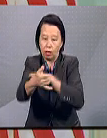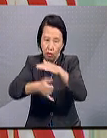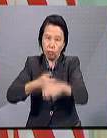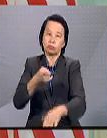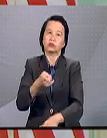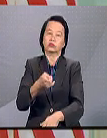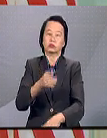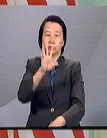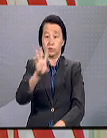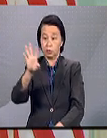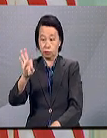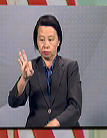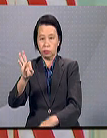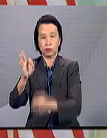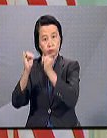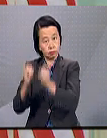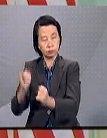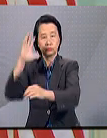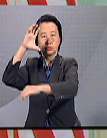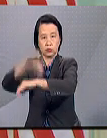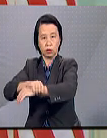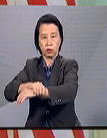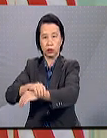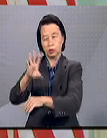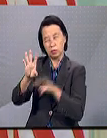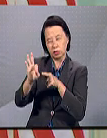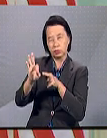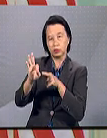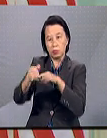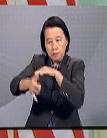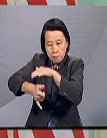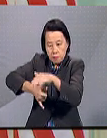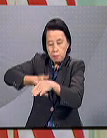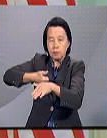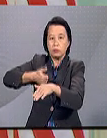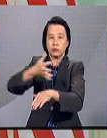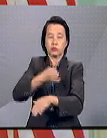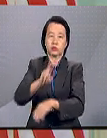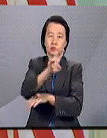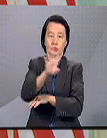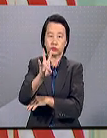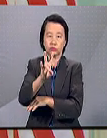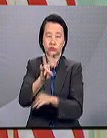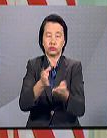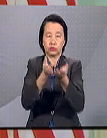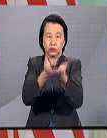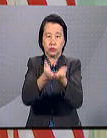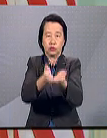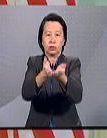adalah 49 individu yang disyaki sebagai penyeludup serta 27 buah kapal.